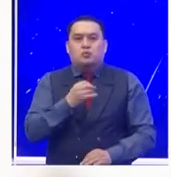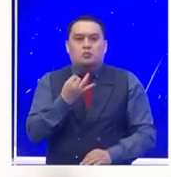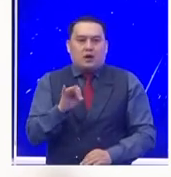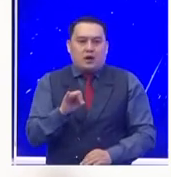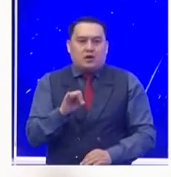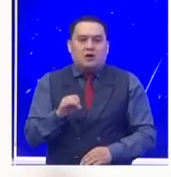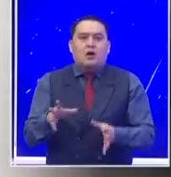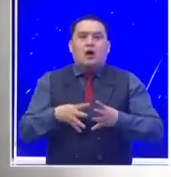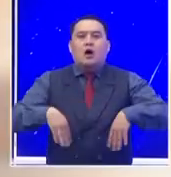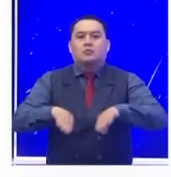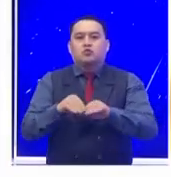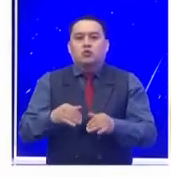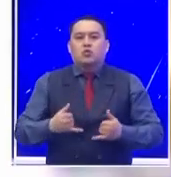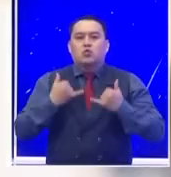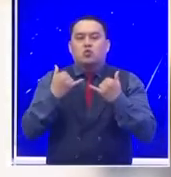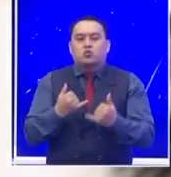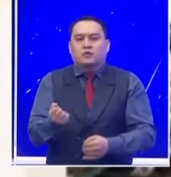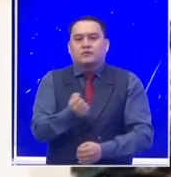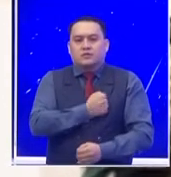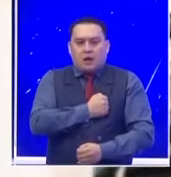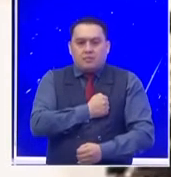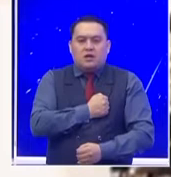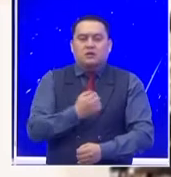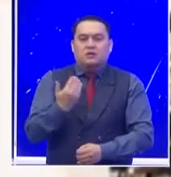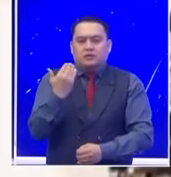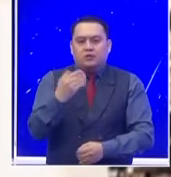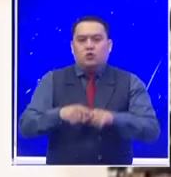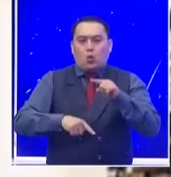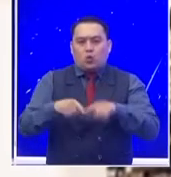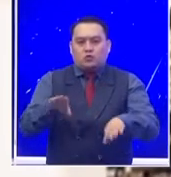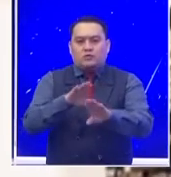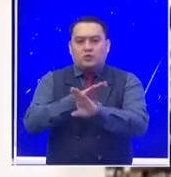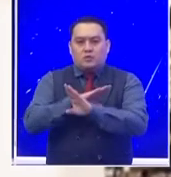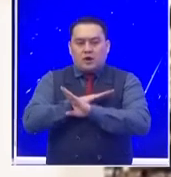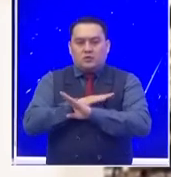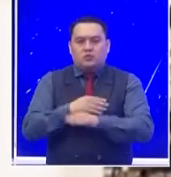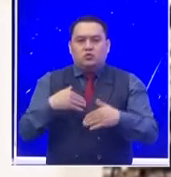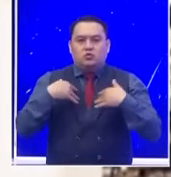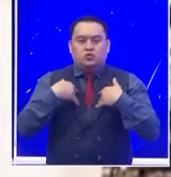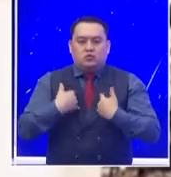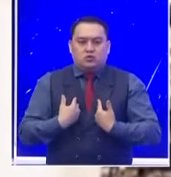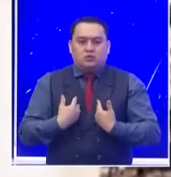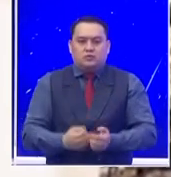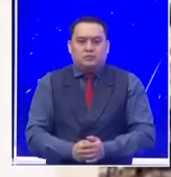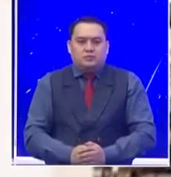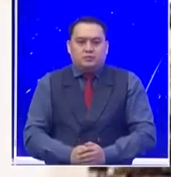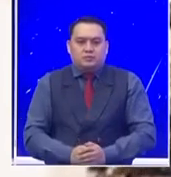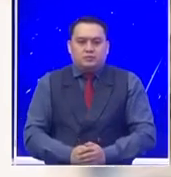вся общественность жетысу выражает глубокие соболезнования родным и близким усопшего связи с этой тяжелой утраты